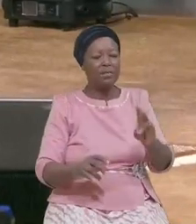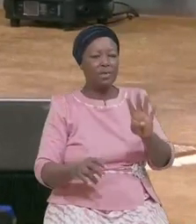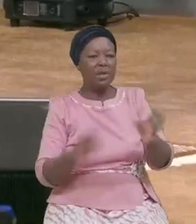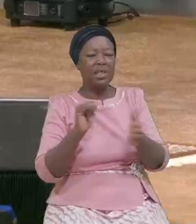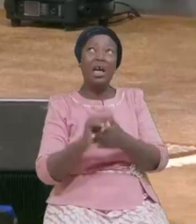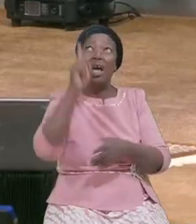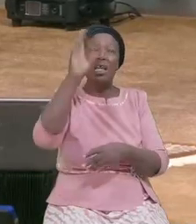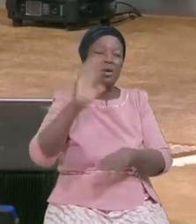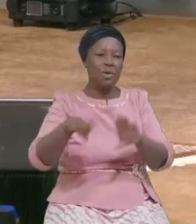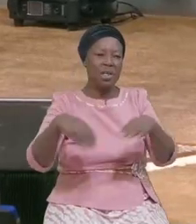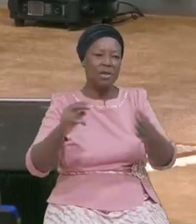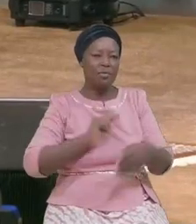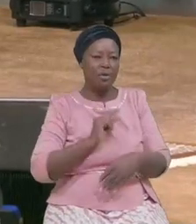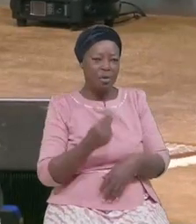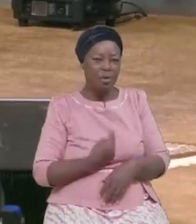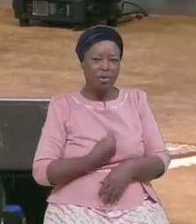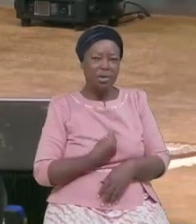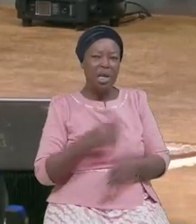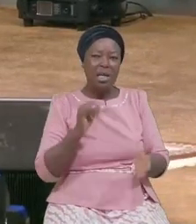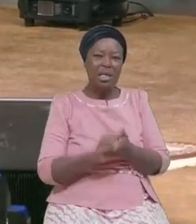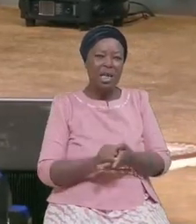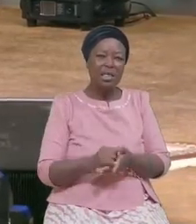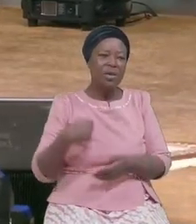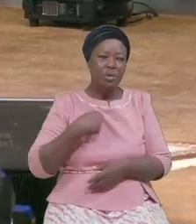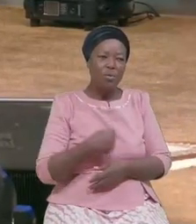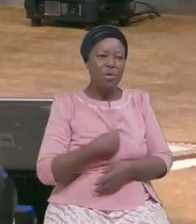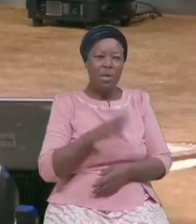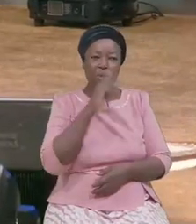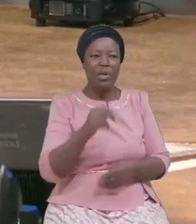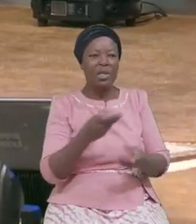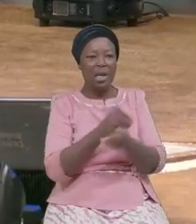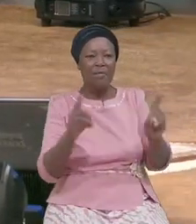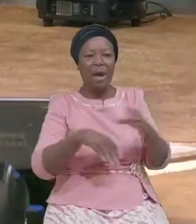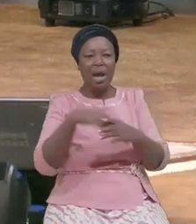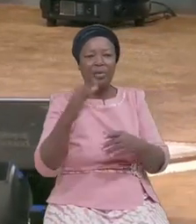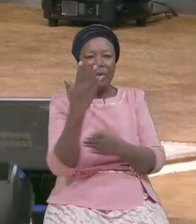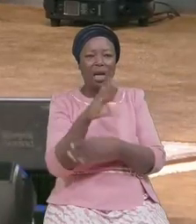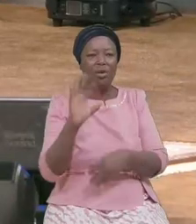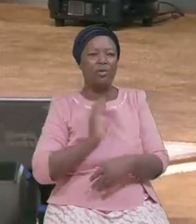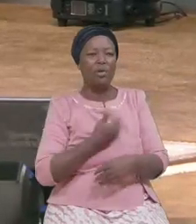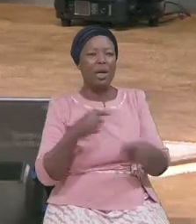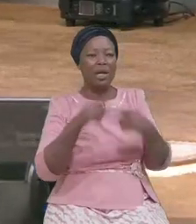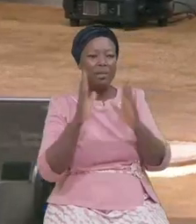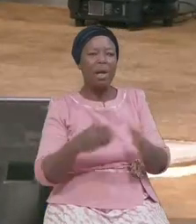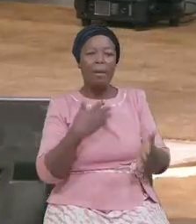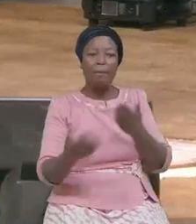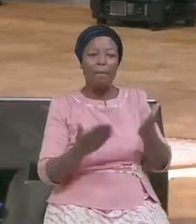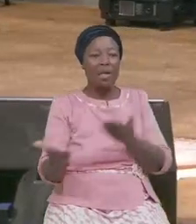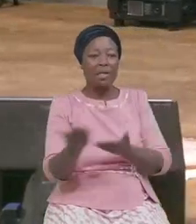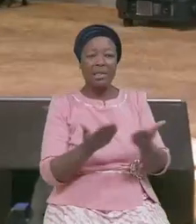verset 74, de nous permettre, après que nous serions délivrés de la main de nos ennemis, de le servir